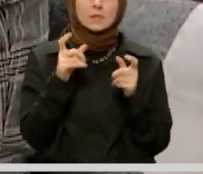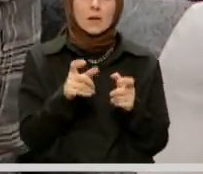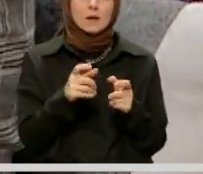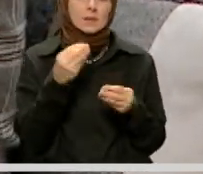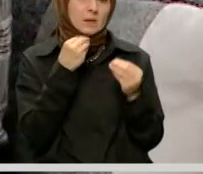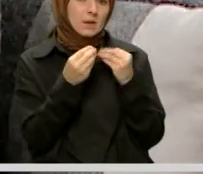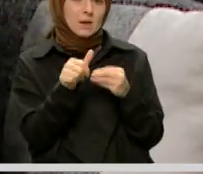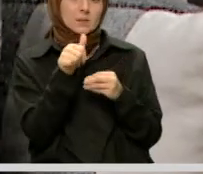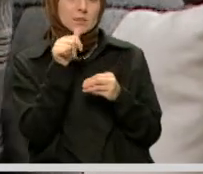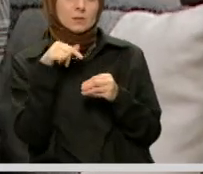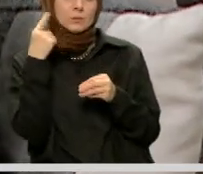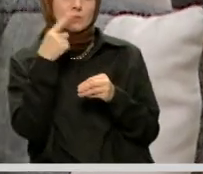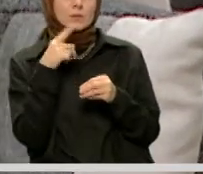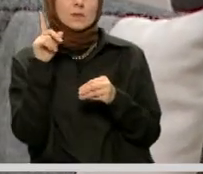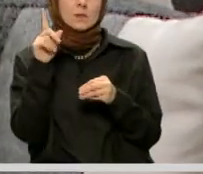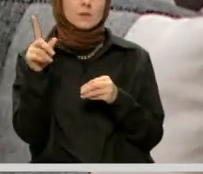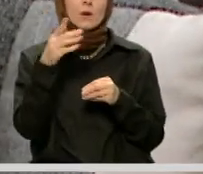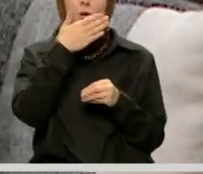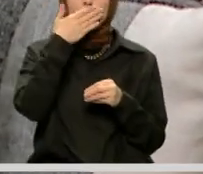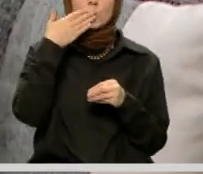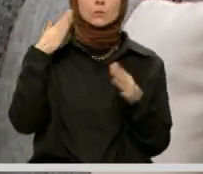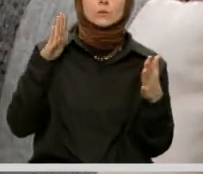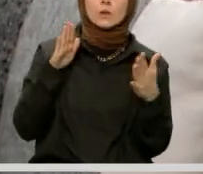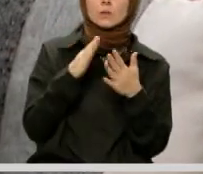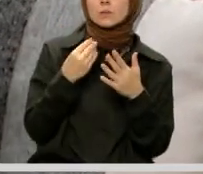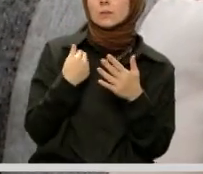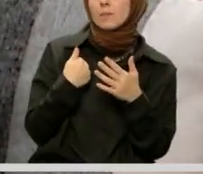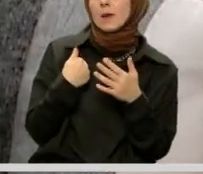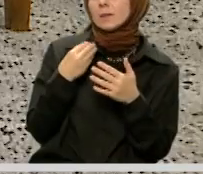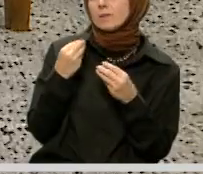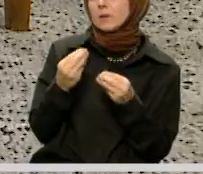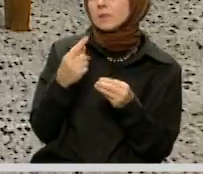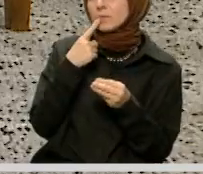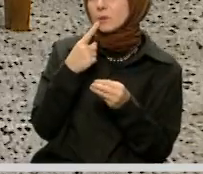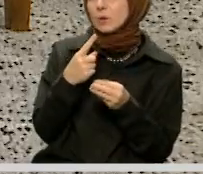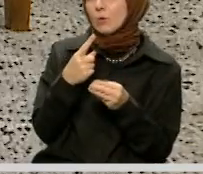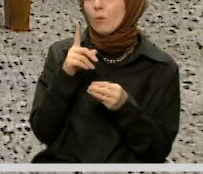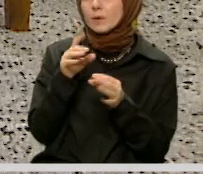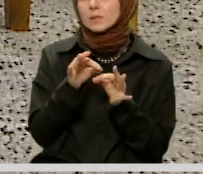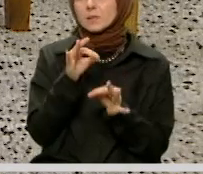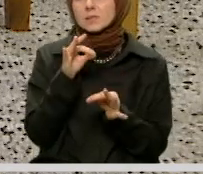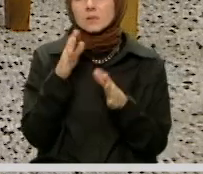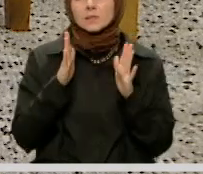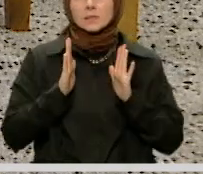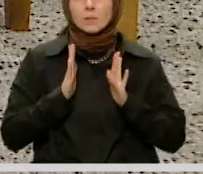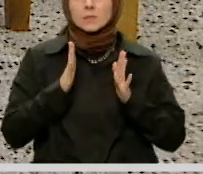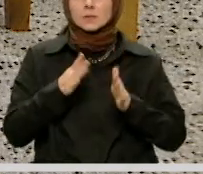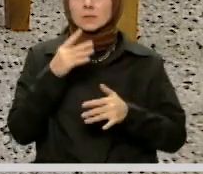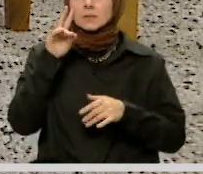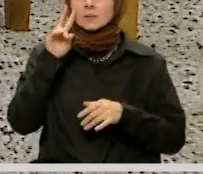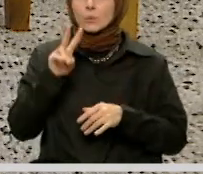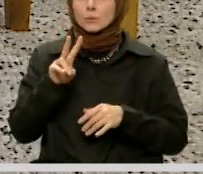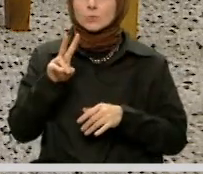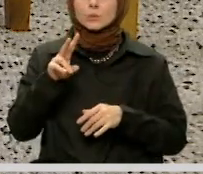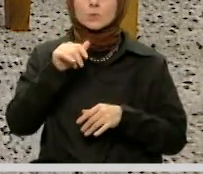orucun karşılığını ben veririm diyor. Çünkü bir insanın namaz kıldığını görürsünüz, oruç tuttuğunu görür, özür dilerim,